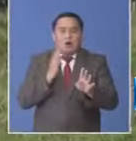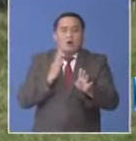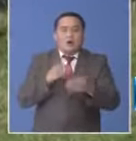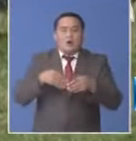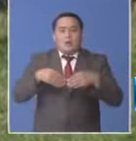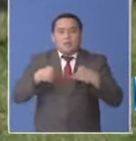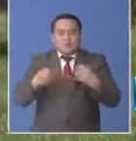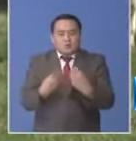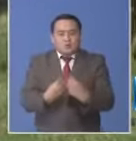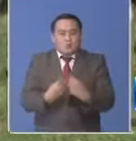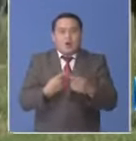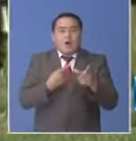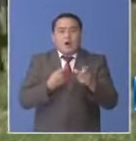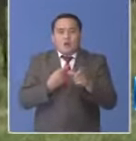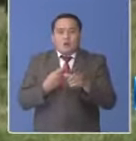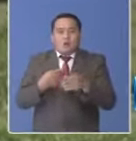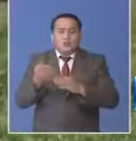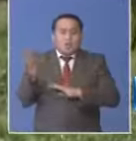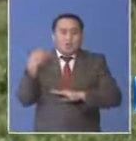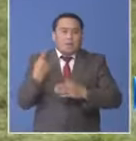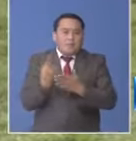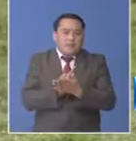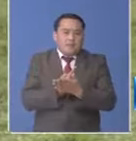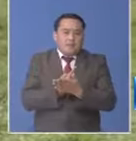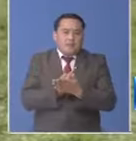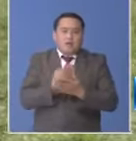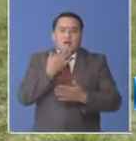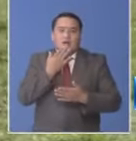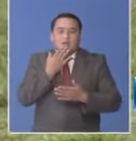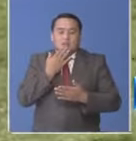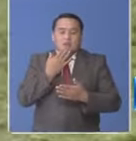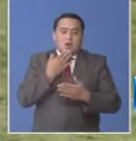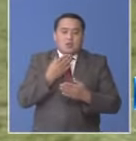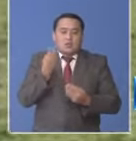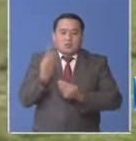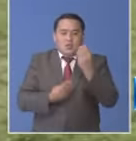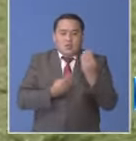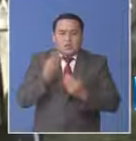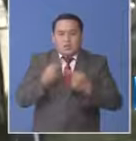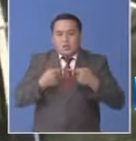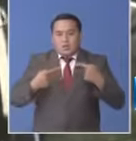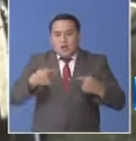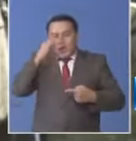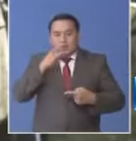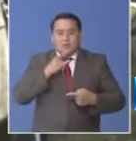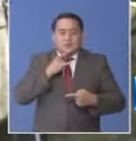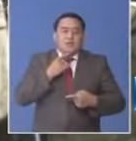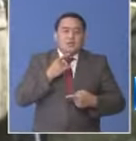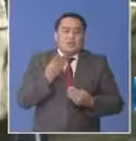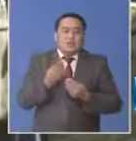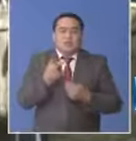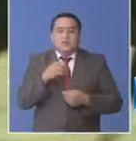и оружейников. В первозданном виде дошли до наших времен и такие национальные игры кочевников, как тенге-элю, аударспах,